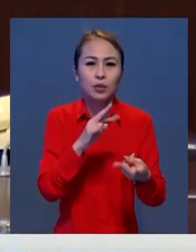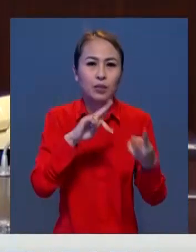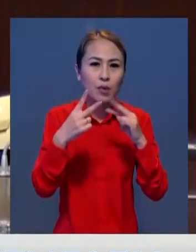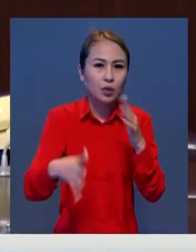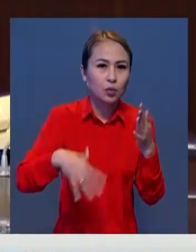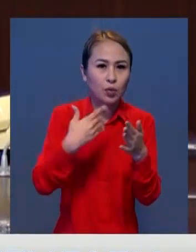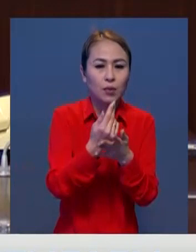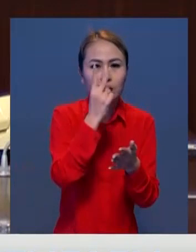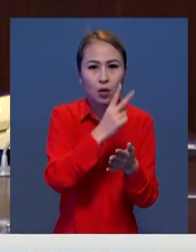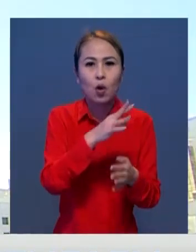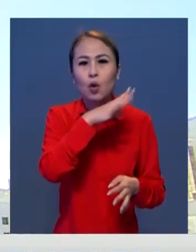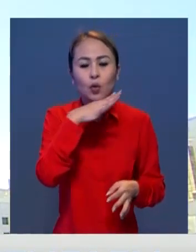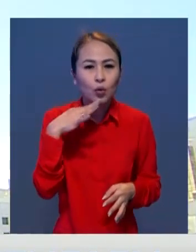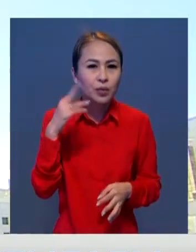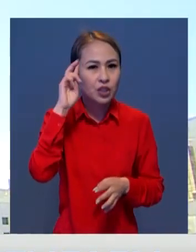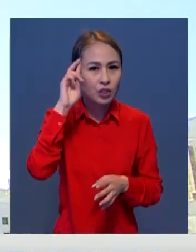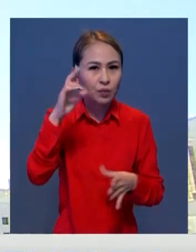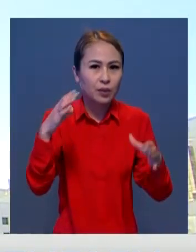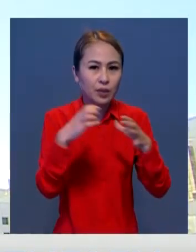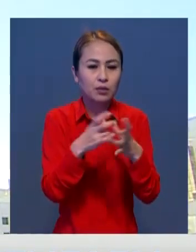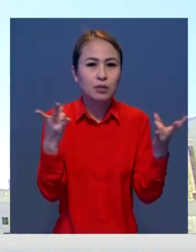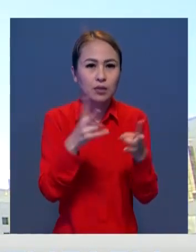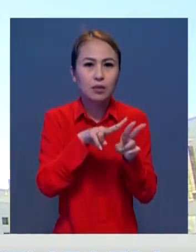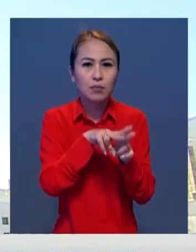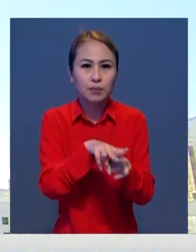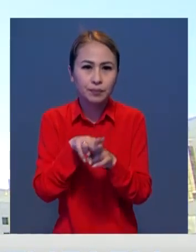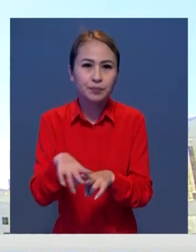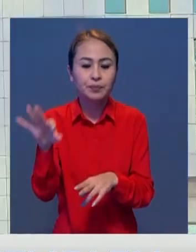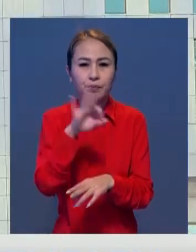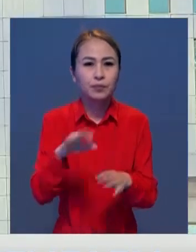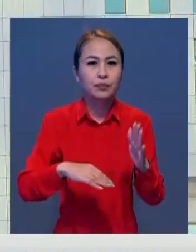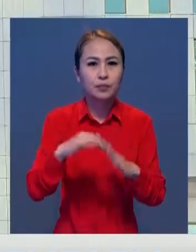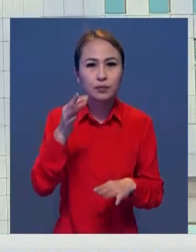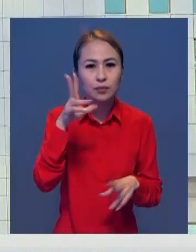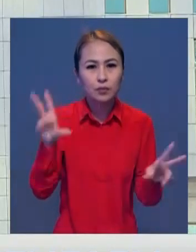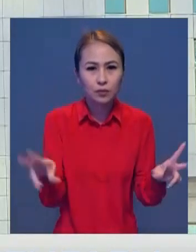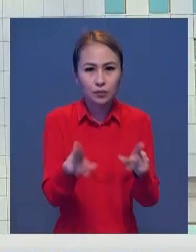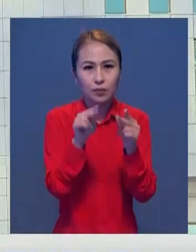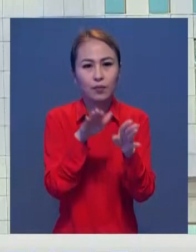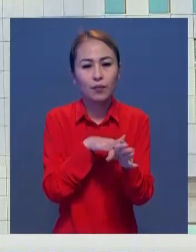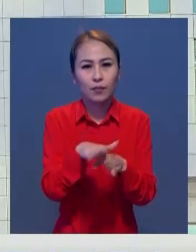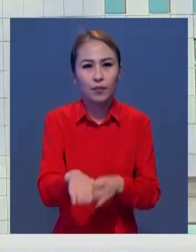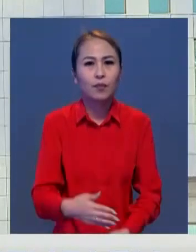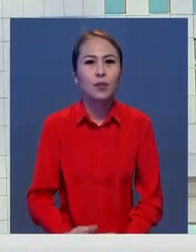ақшалай өтемақы төлеу қарастырылмақ. Көптеген шет мемлекетте тиісті тәжірибе сәтті жүзеге асып жатыр.